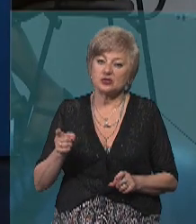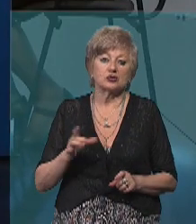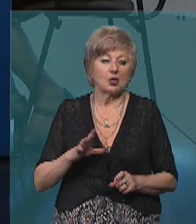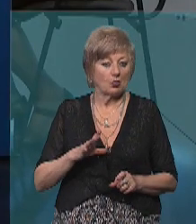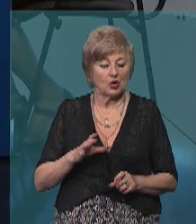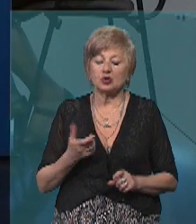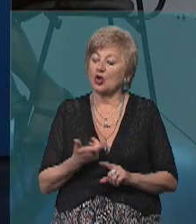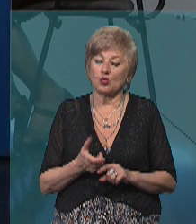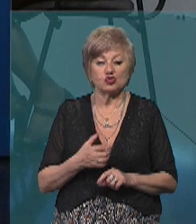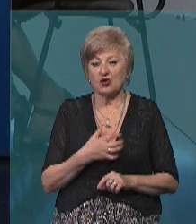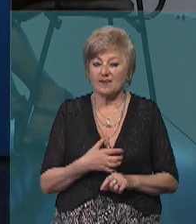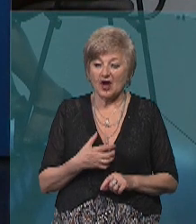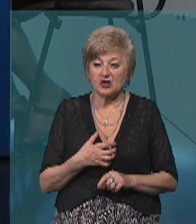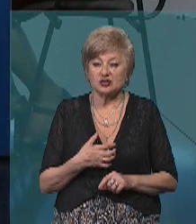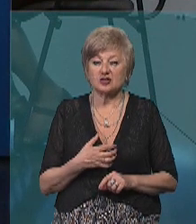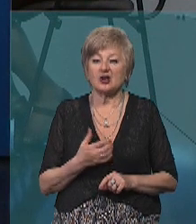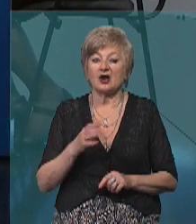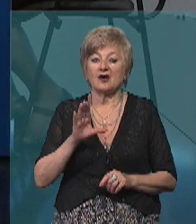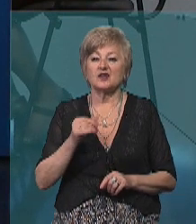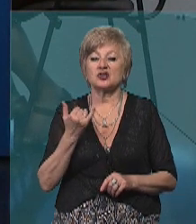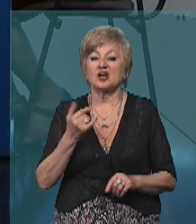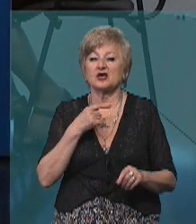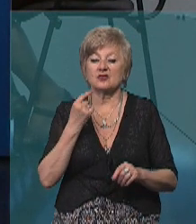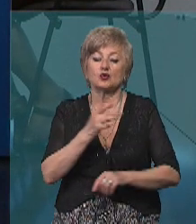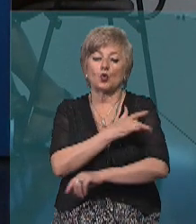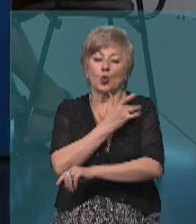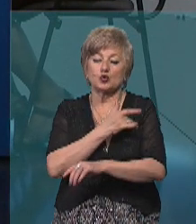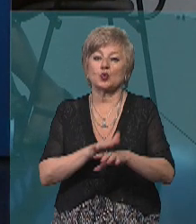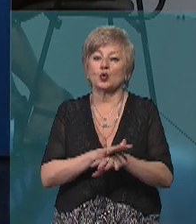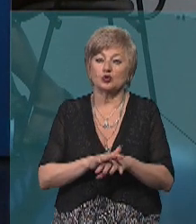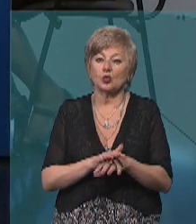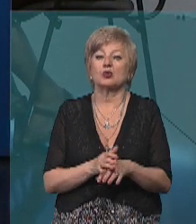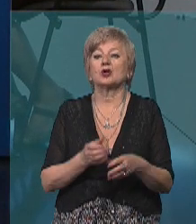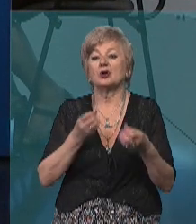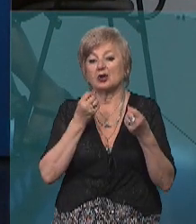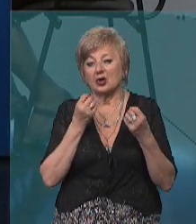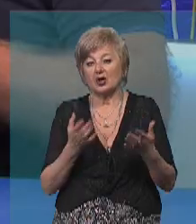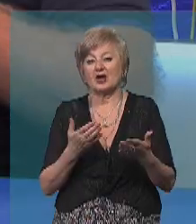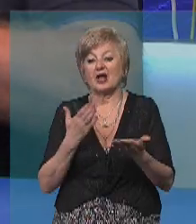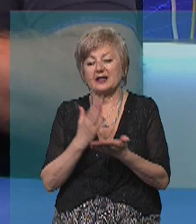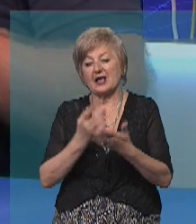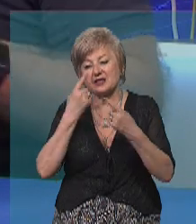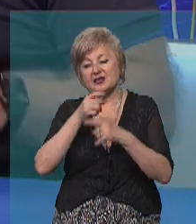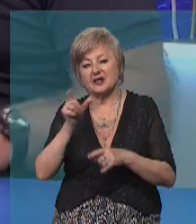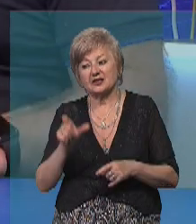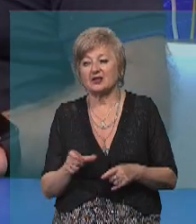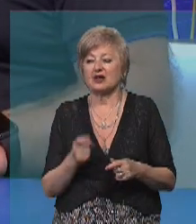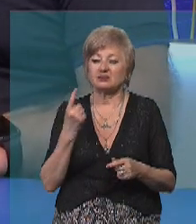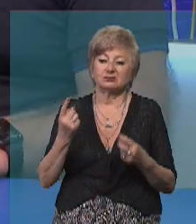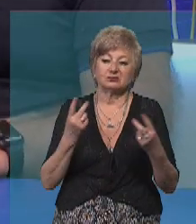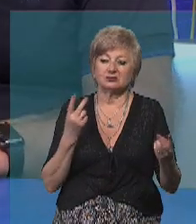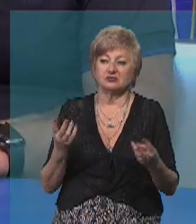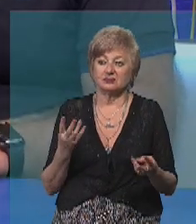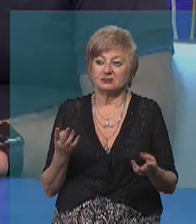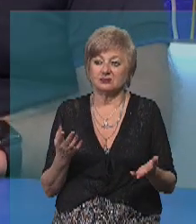дуже важливо. Я ж кажу, от ми зараз казали за тих слуг народу. Ну добре, там якісь технарі, якісь там фейкові кандидати.